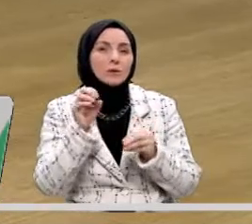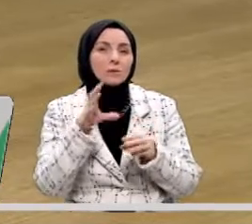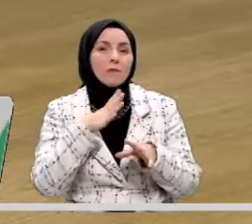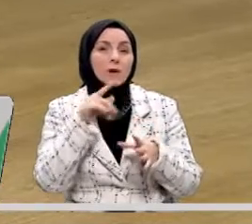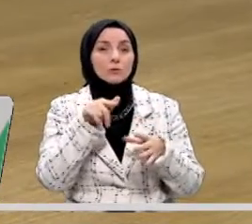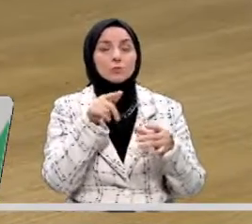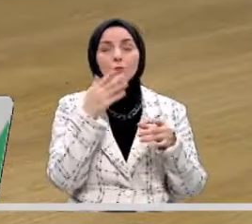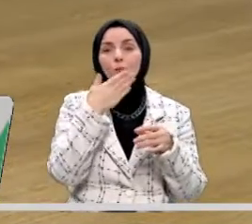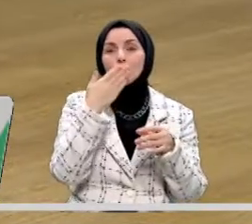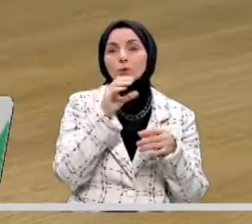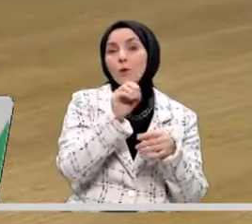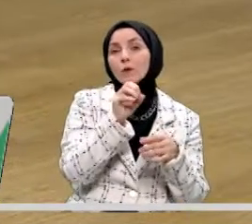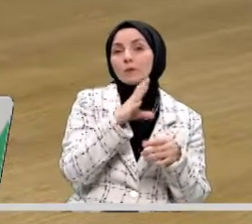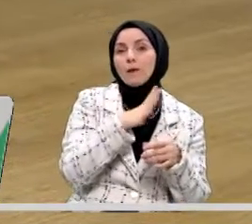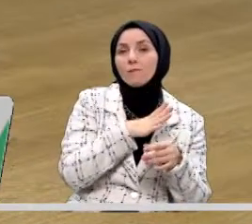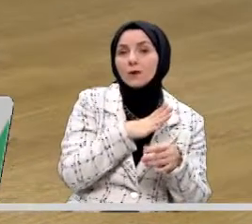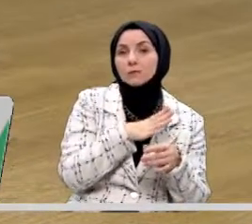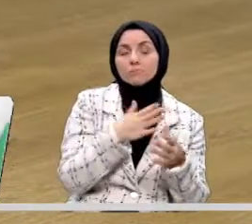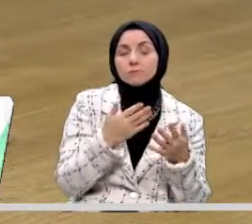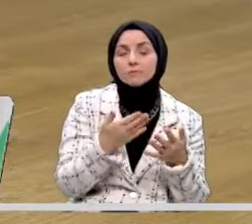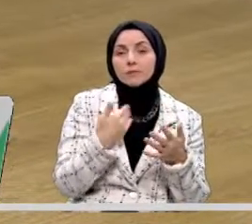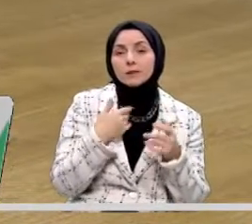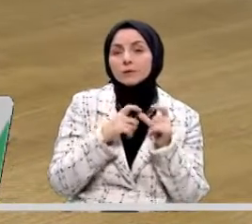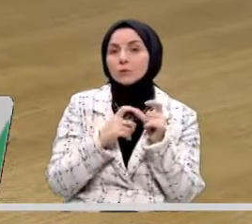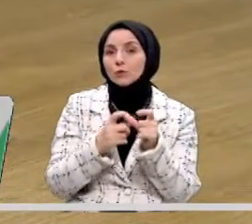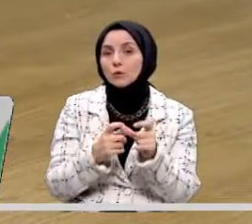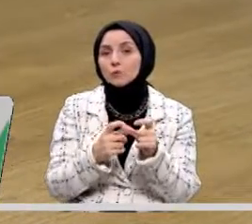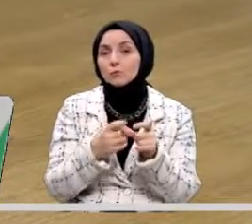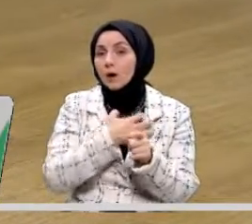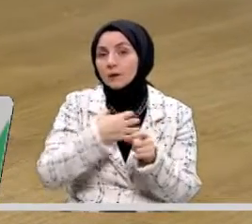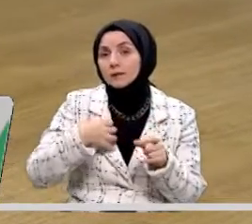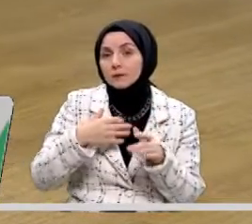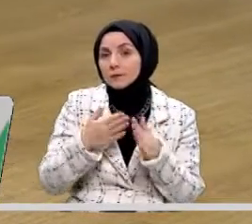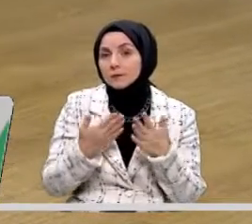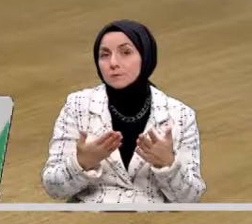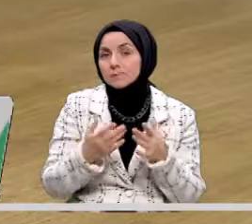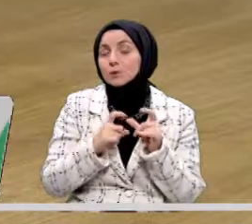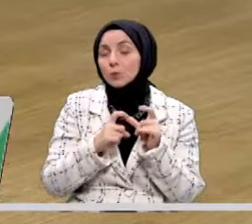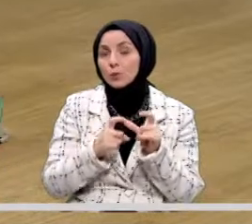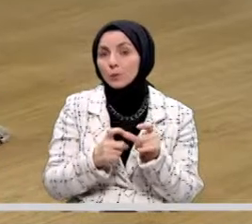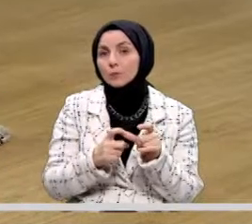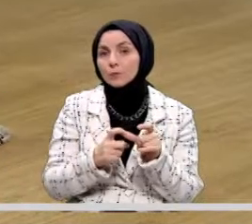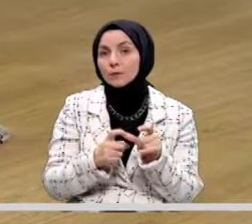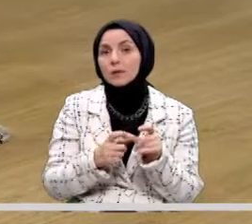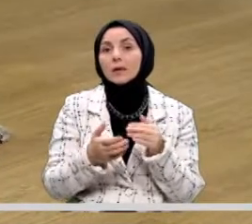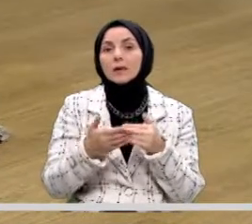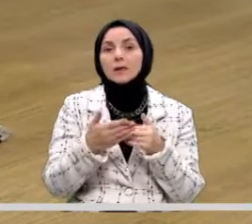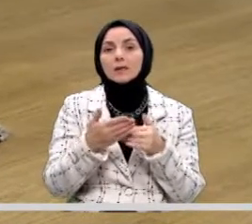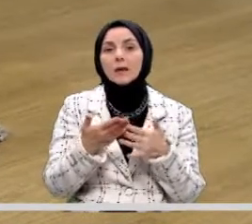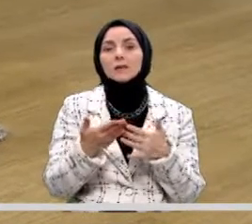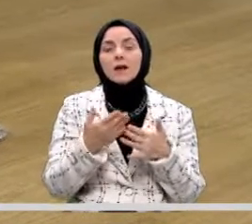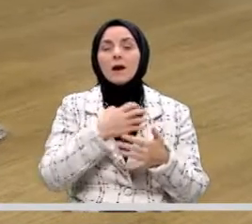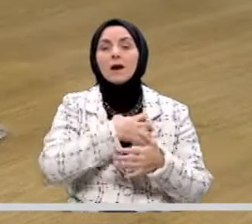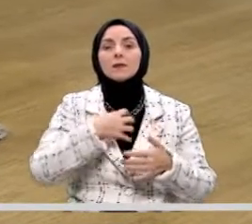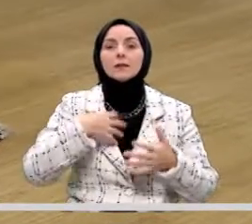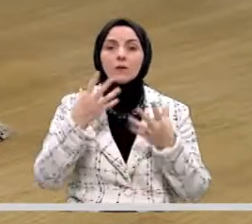falan yani acaba Hani nasıl Çünkü biz anne olarak hep kendimizi iyi anne olarak kabul